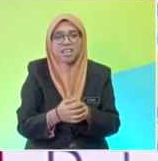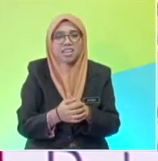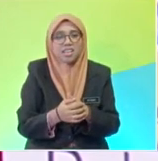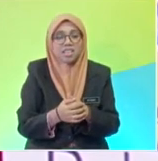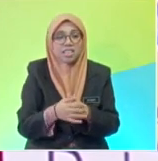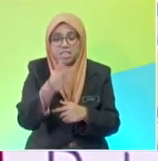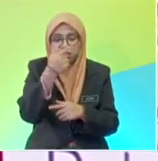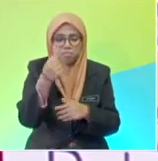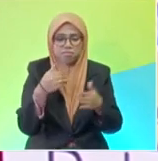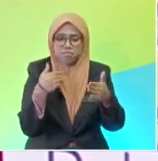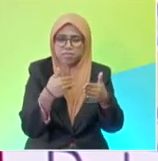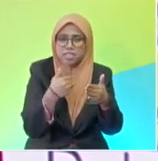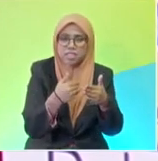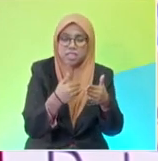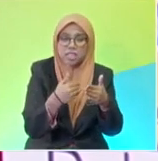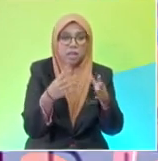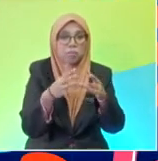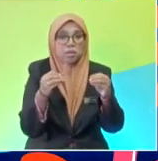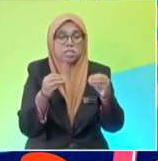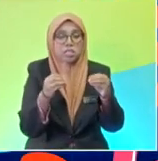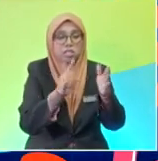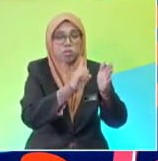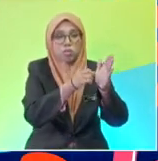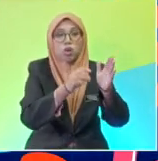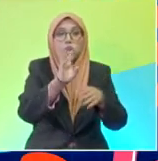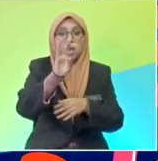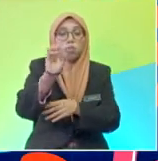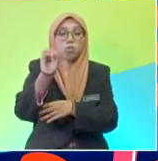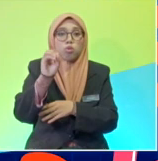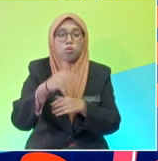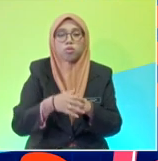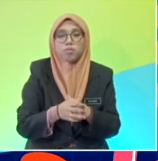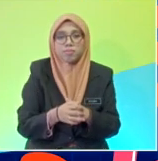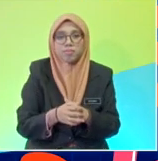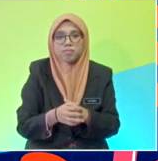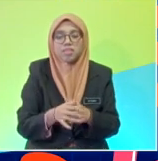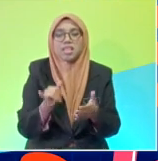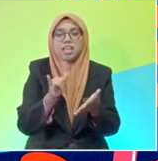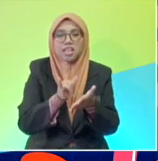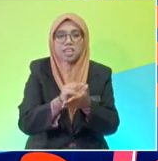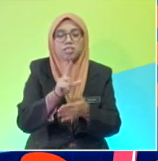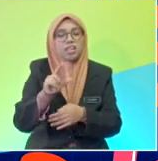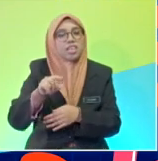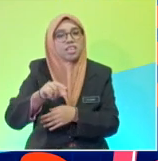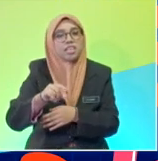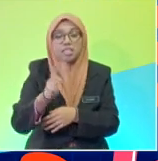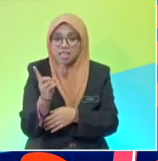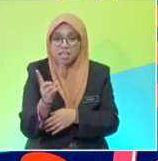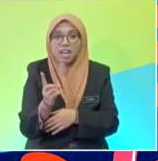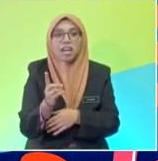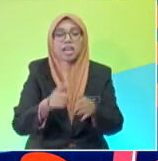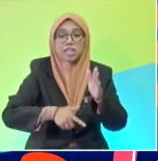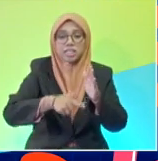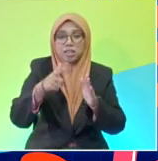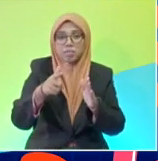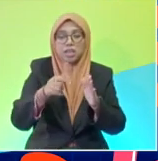Jadi jarum pendek dia, dia akan hampir-hampir pergi ke nombor 4. Oh, macam tu. Itulah dia kelebihan analog.